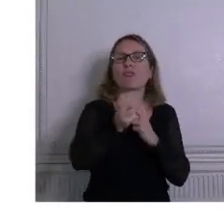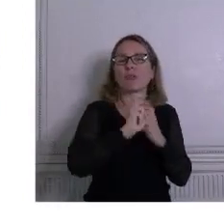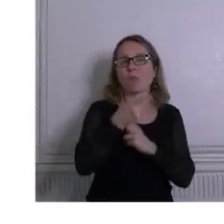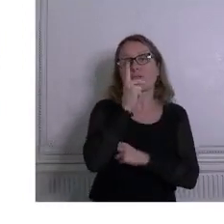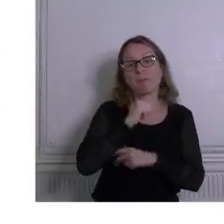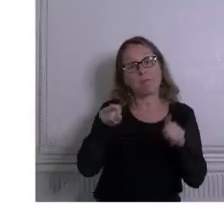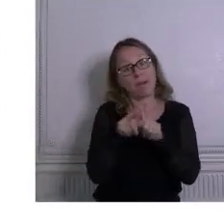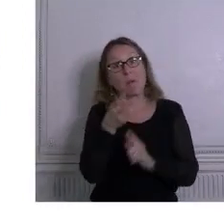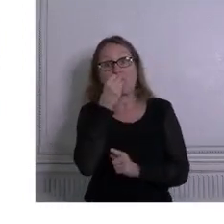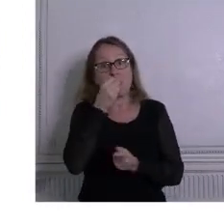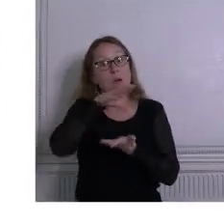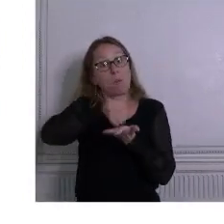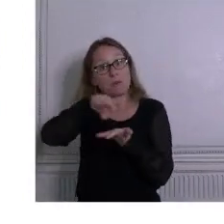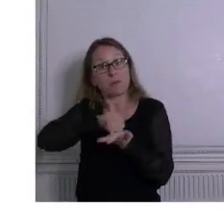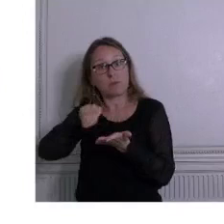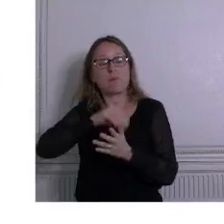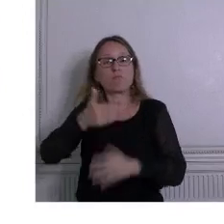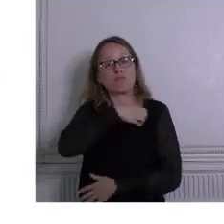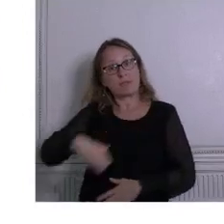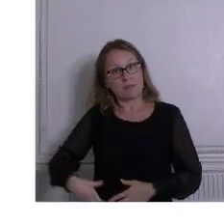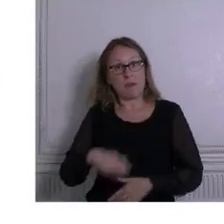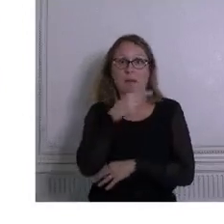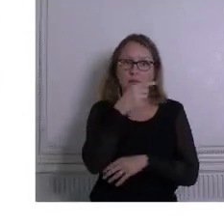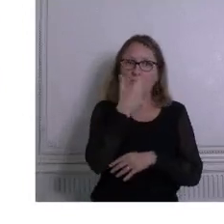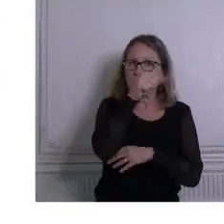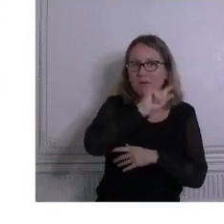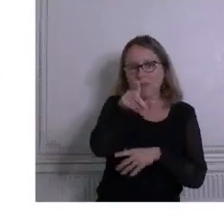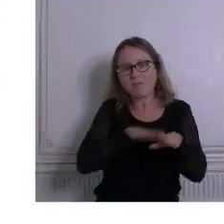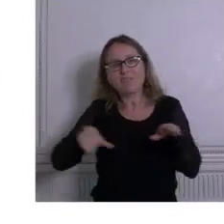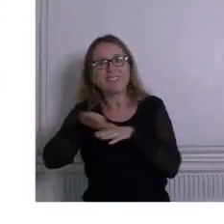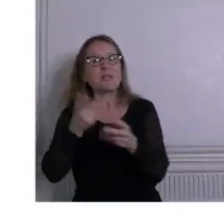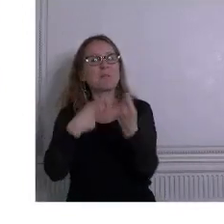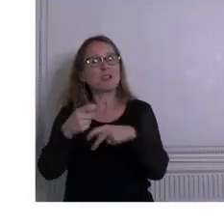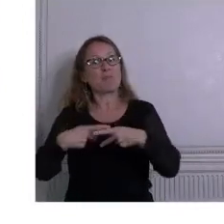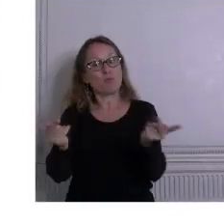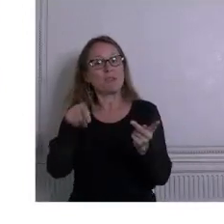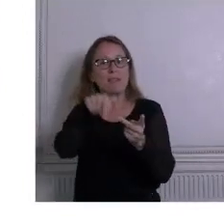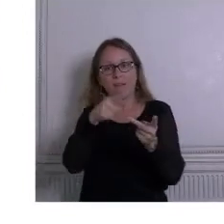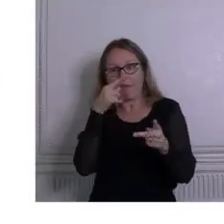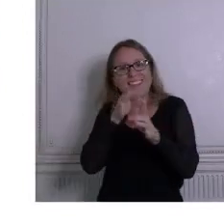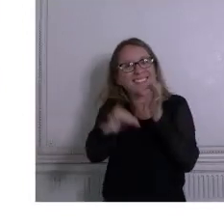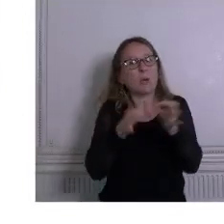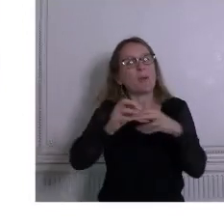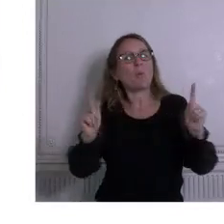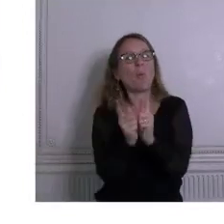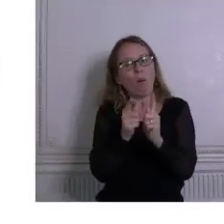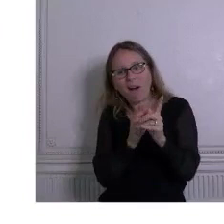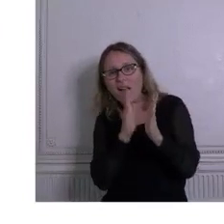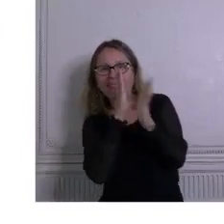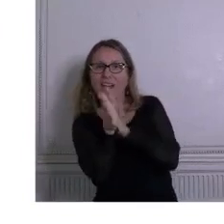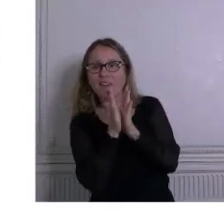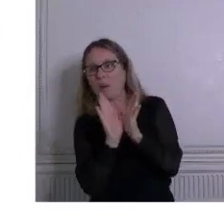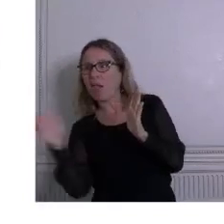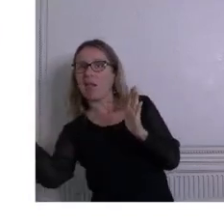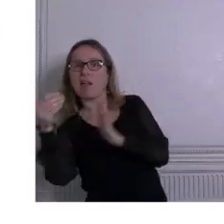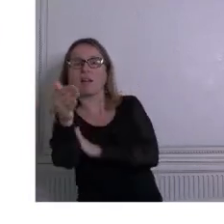rafraîchissement. Agir en interne. La température cible dans les bâtiments n'a pas besoin d'être changée puisque à Talence, nous appliquons depuis plus